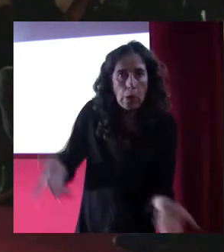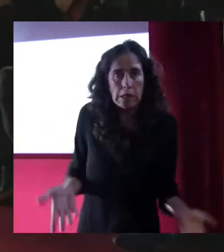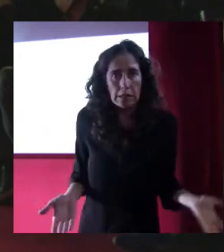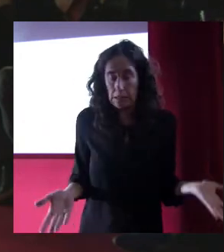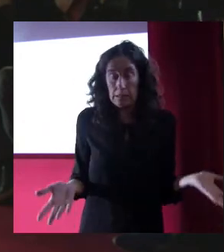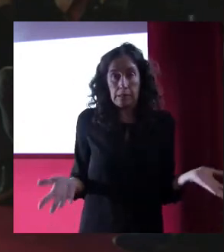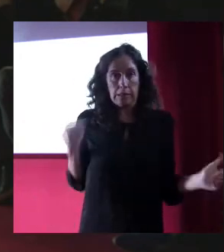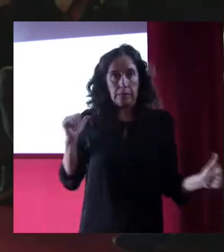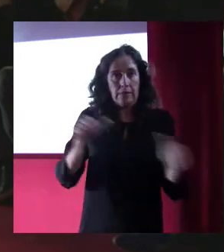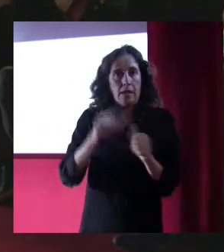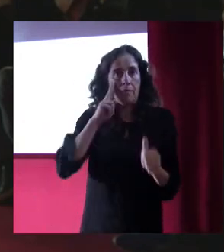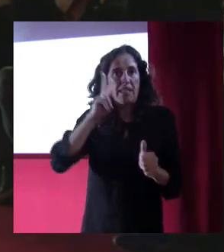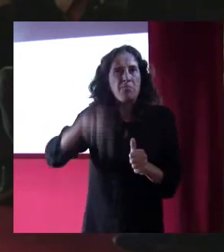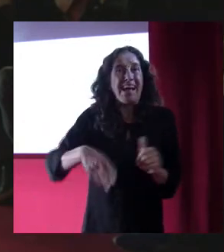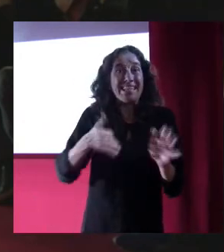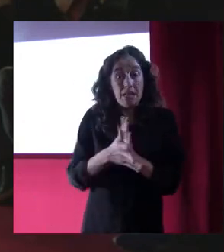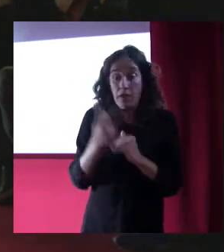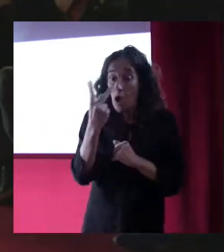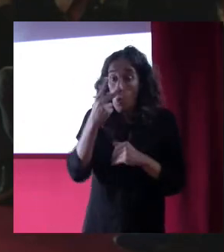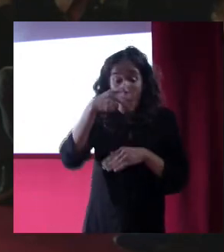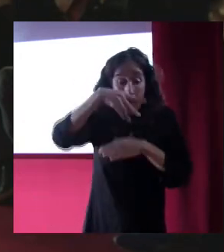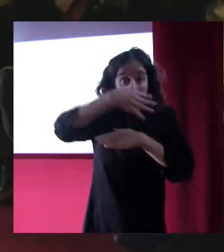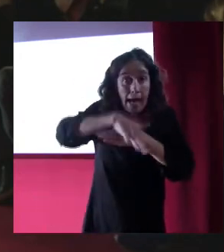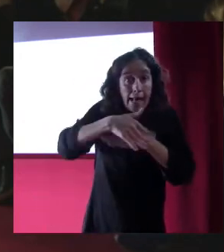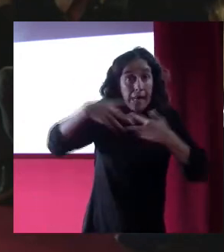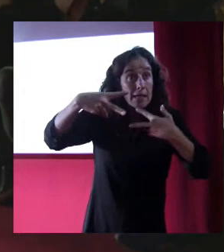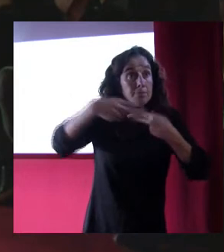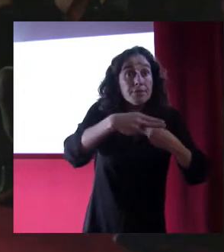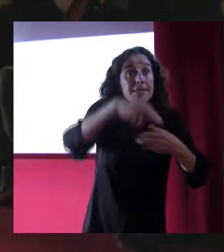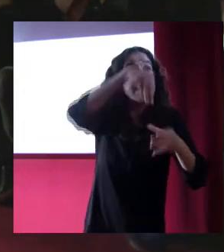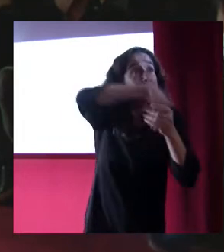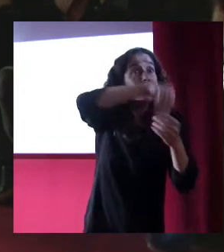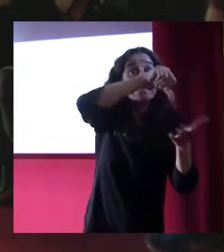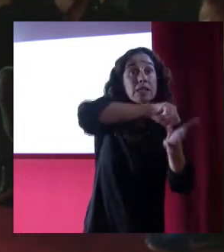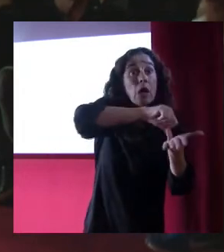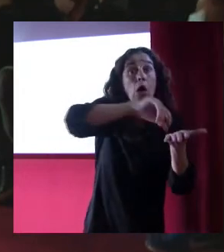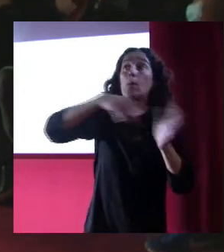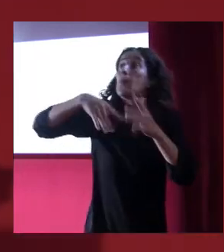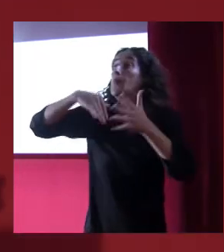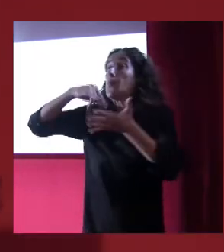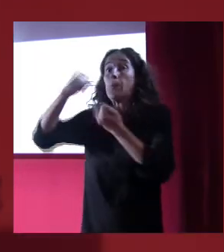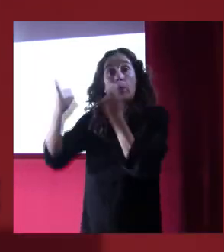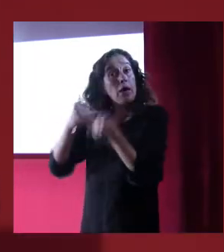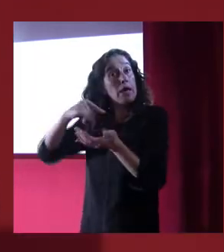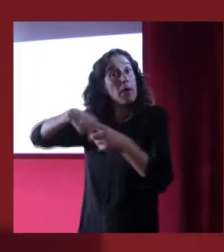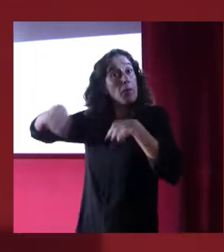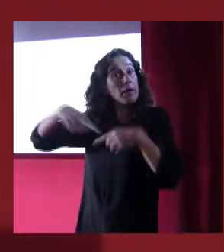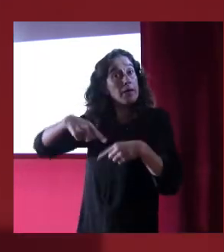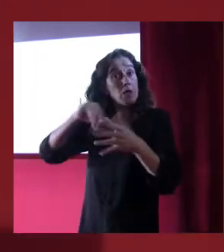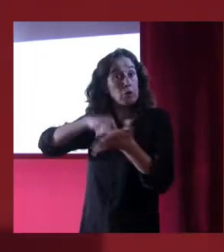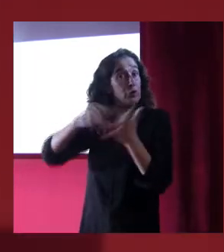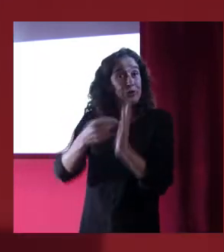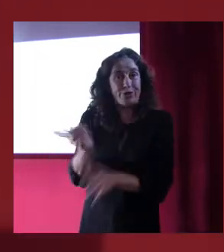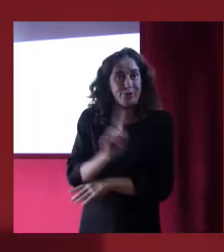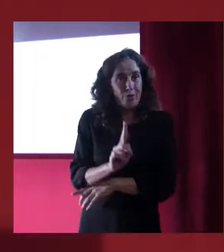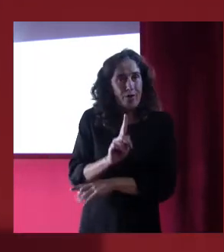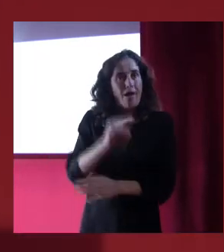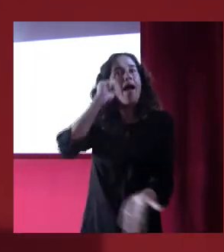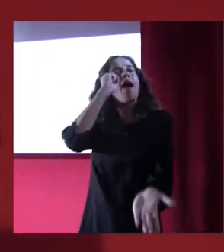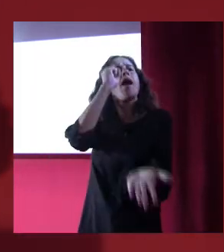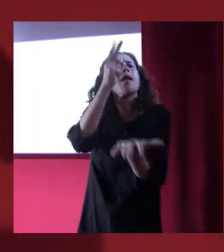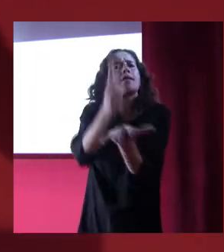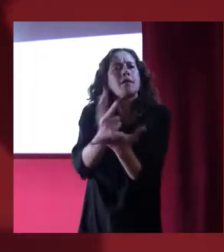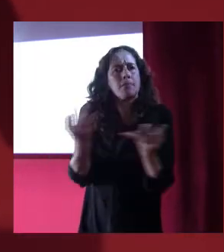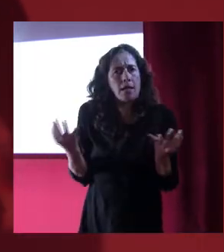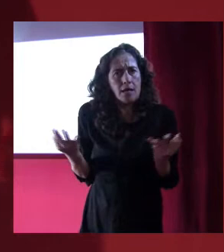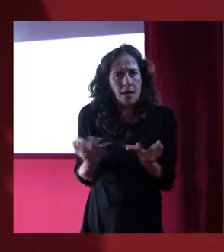tant, tallar un carrer dins de la ciutat no solucionarà el gran problema de mobilitat que tenim. El repte que tenim